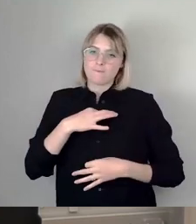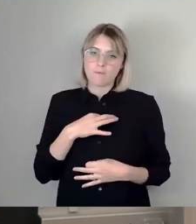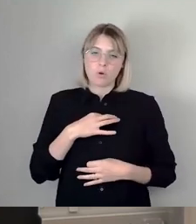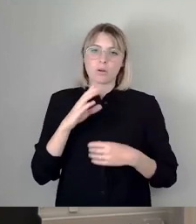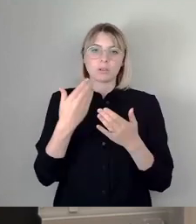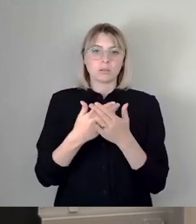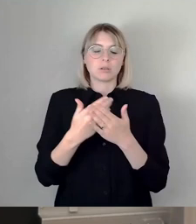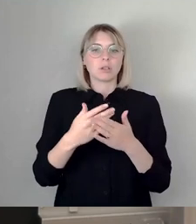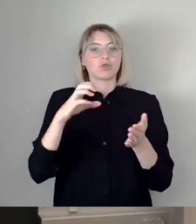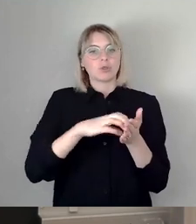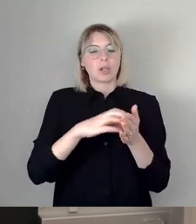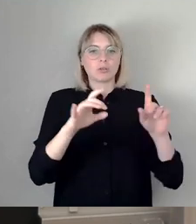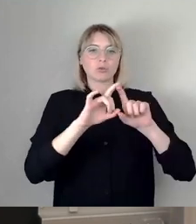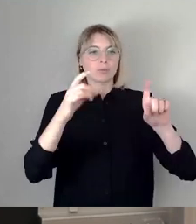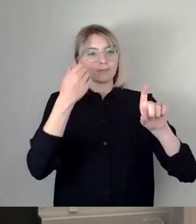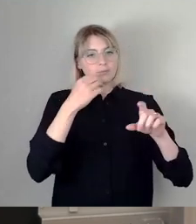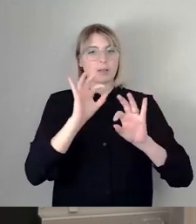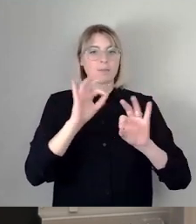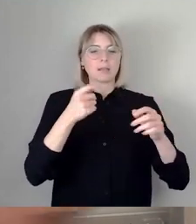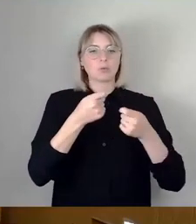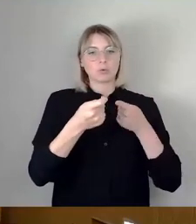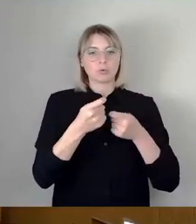zu kontrollieren, dass solche Dinge in Zukunft ausbleiben. Vielen Dank.